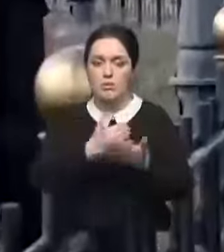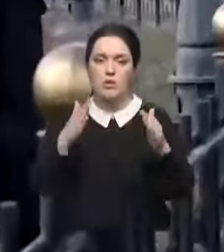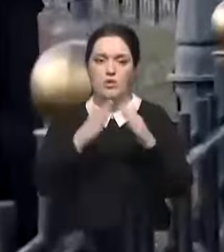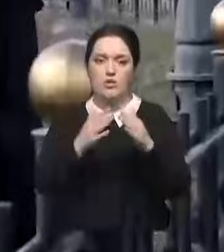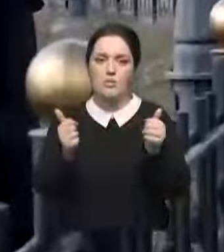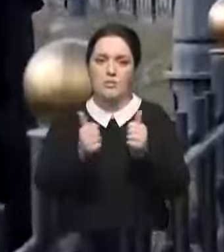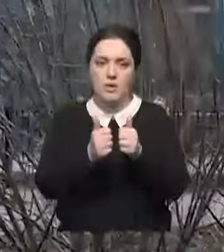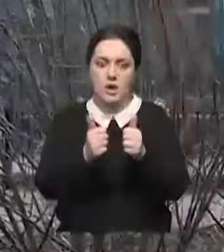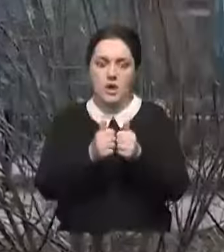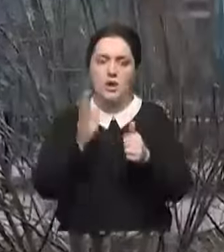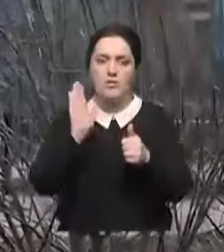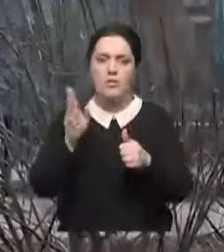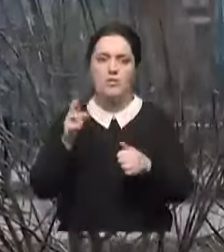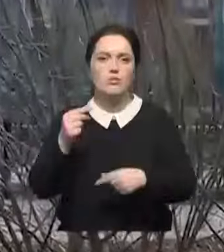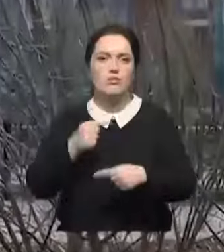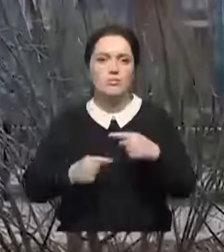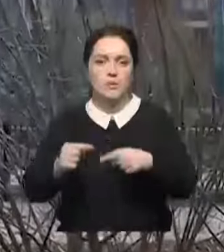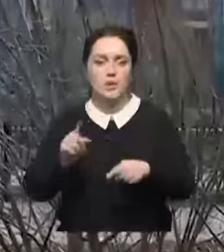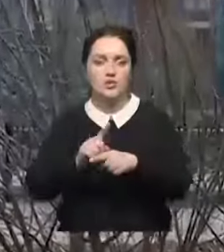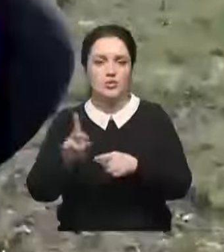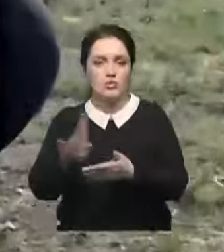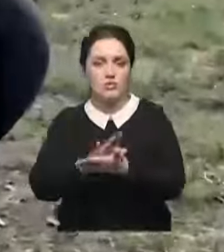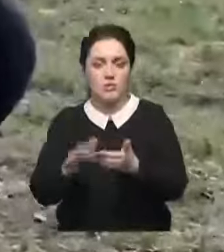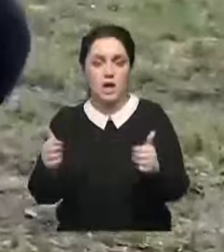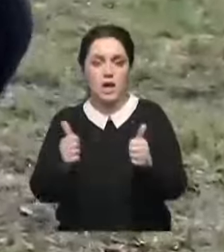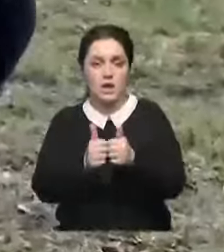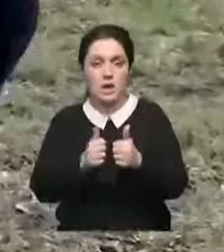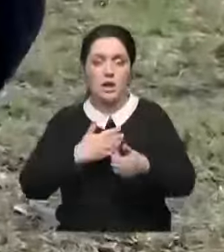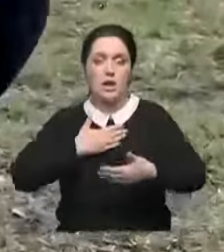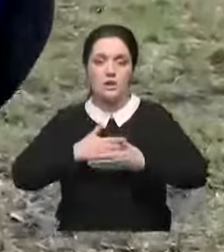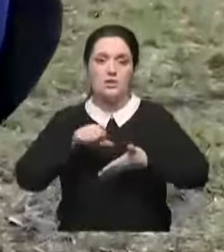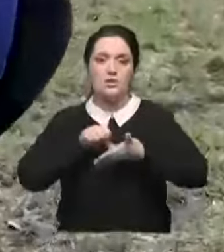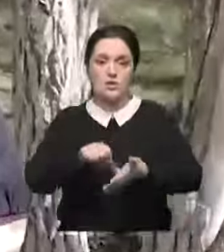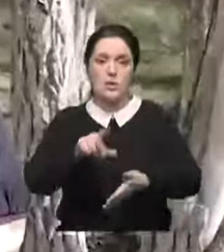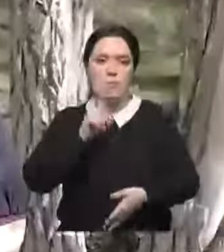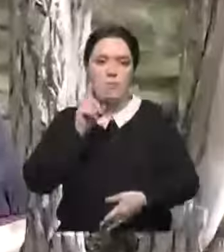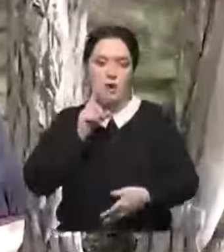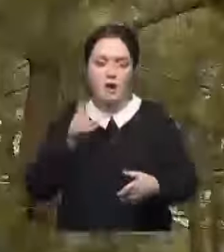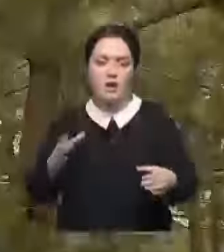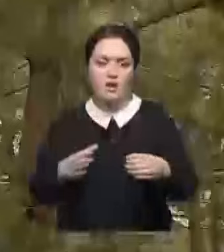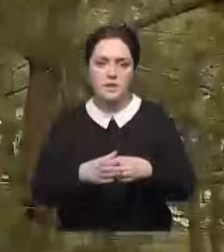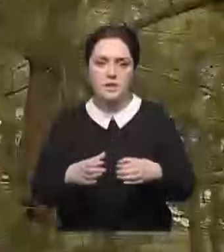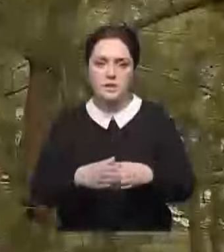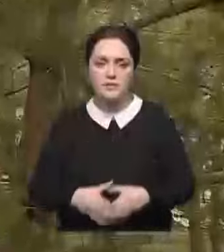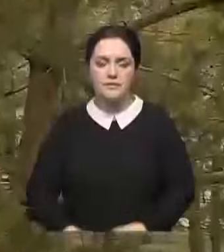приводить в порядок объекты бизнеса. По традиции, активное участие примут и члены молодежных организаций.